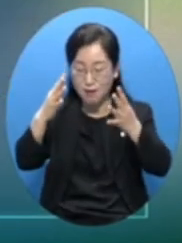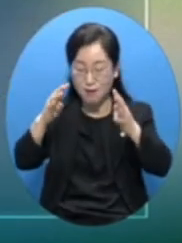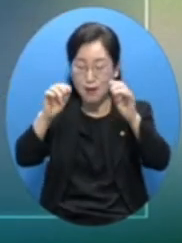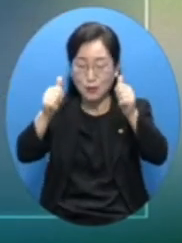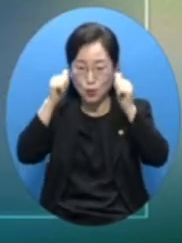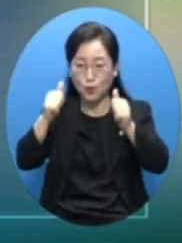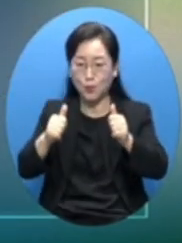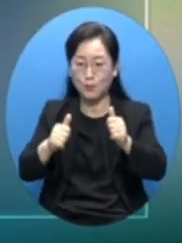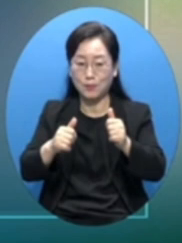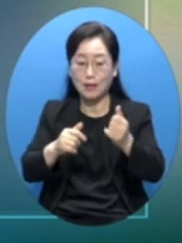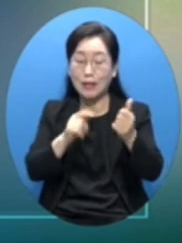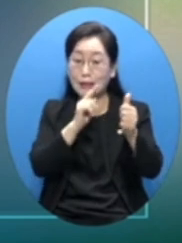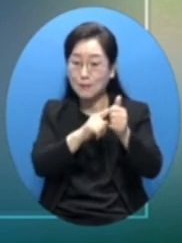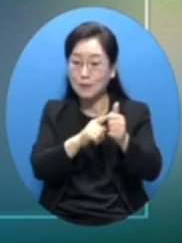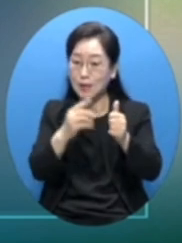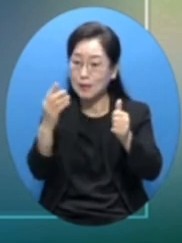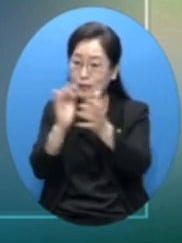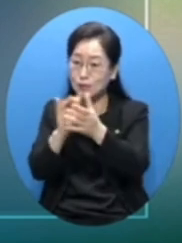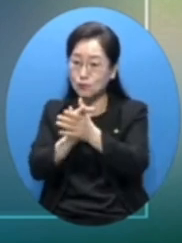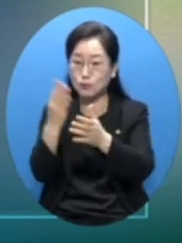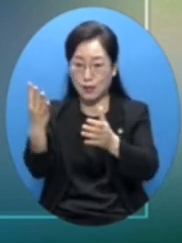친구 4명이 에콰도르